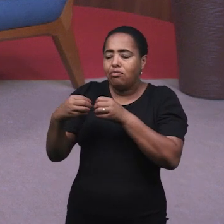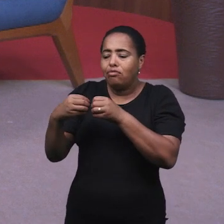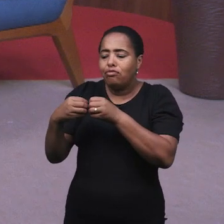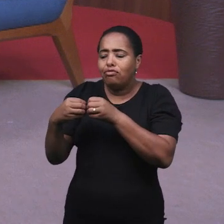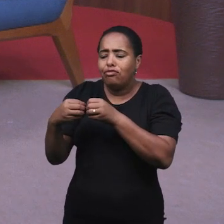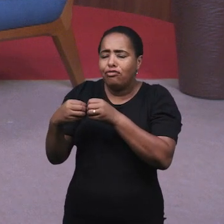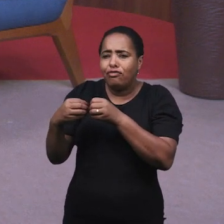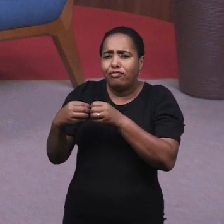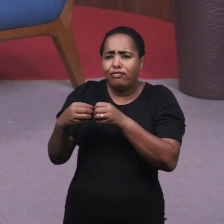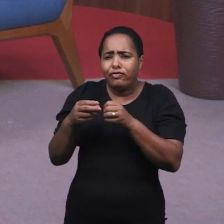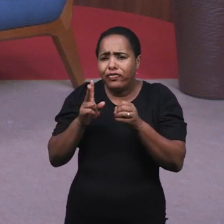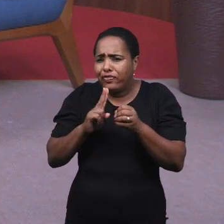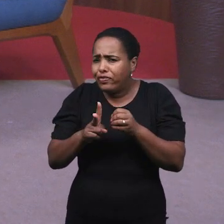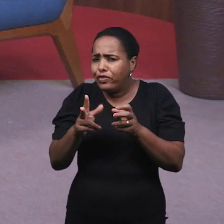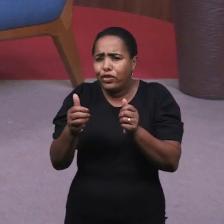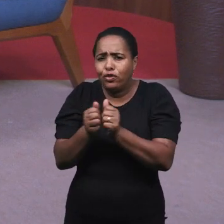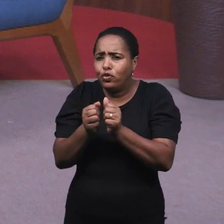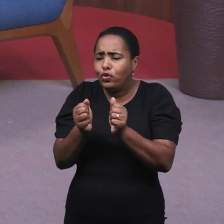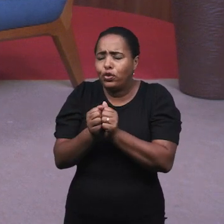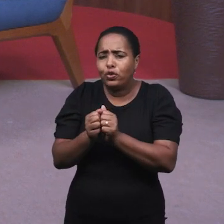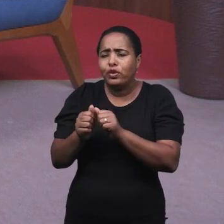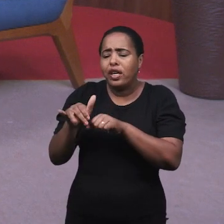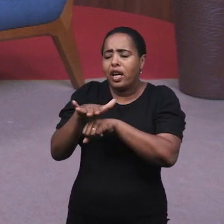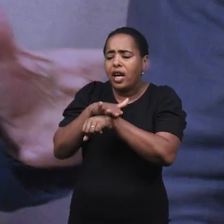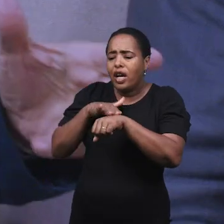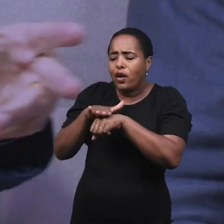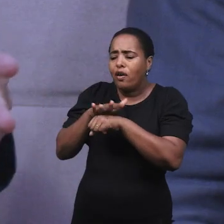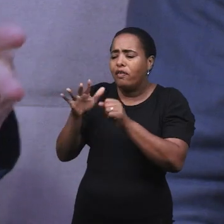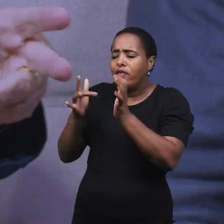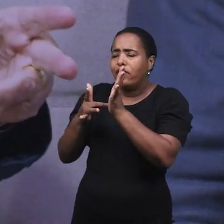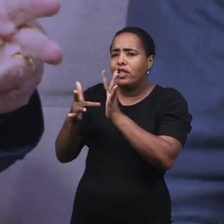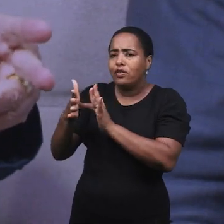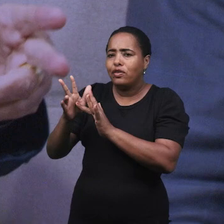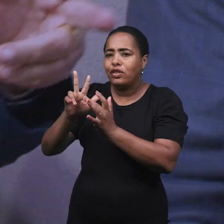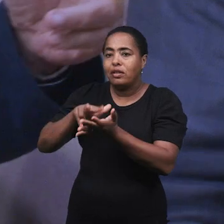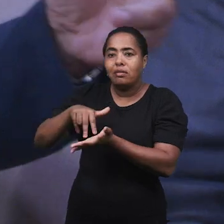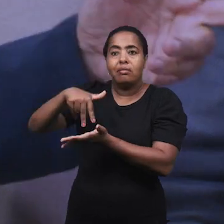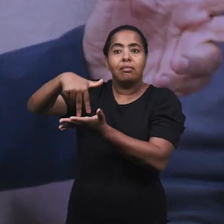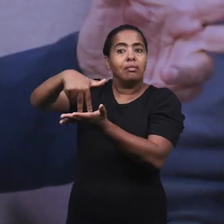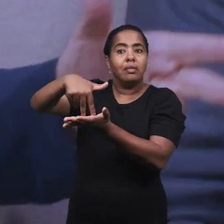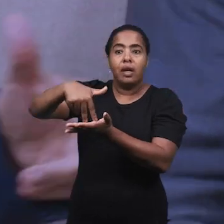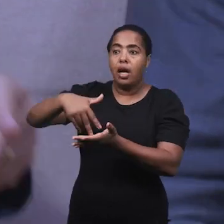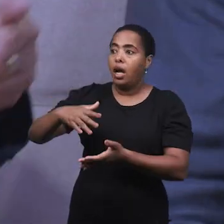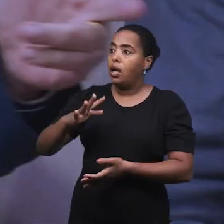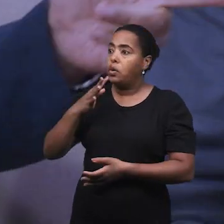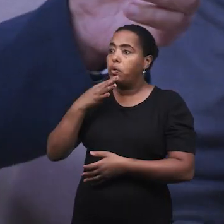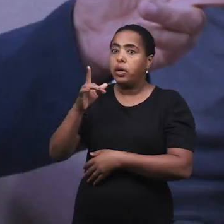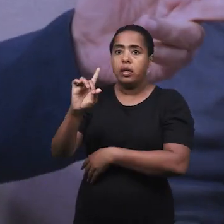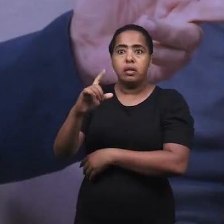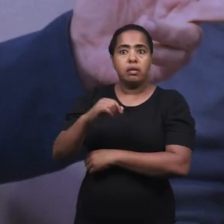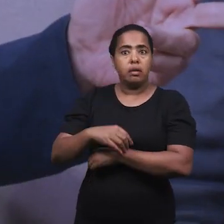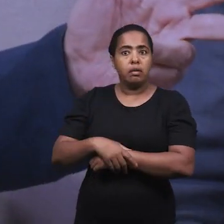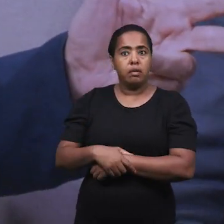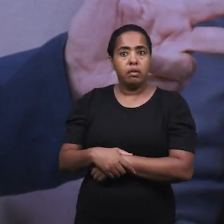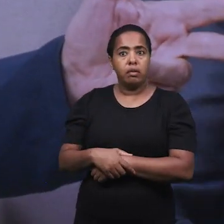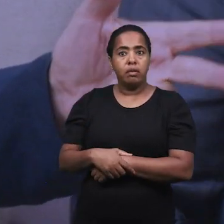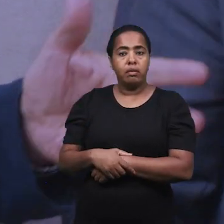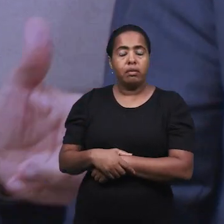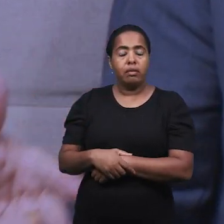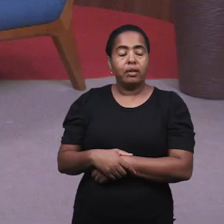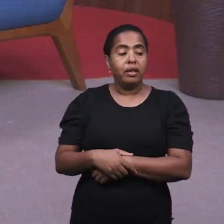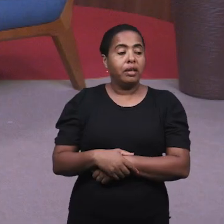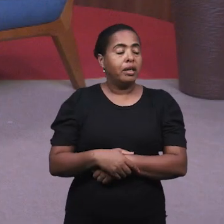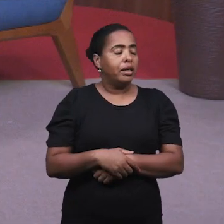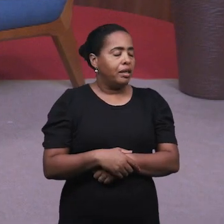journalière. Et maintenant, elle parle à Jésus ressuscité, elle ne connaît pas Jésus. Donc, il y a même un texte, je pense qu'on trouve en